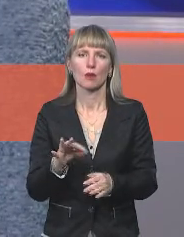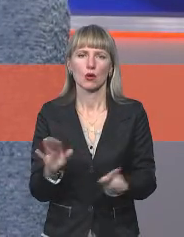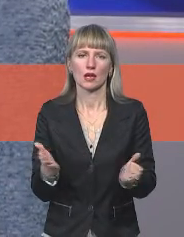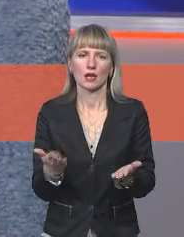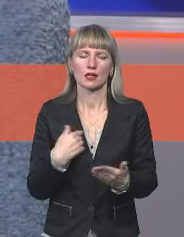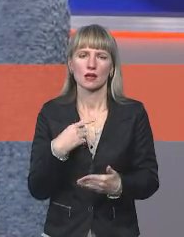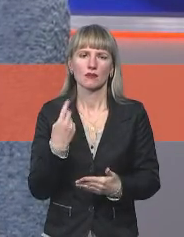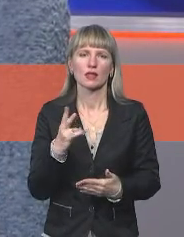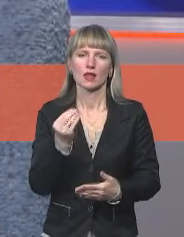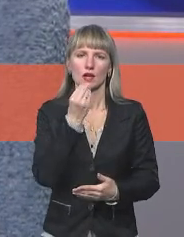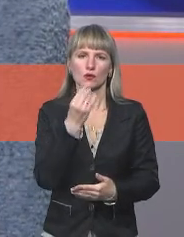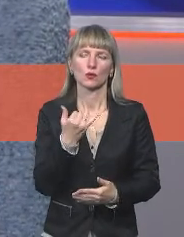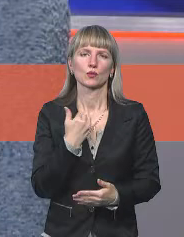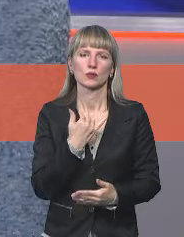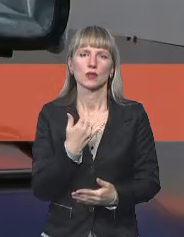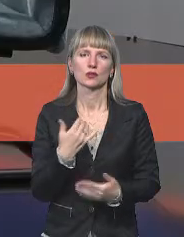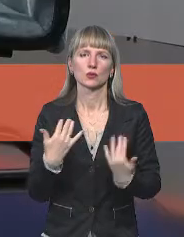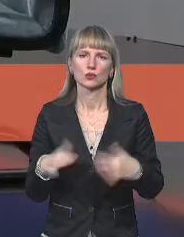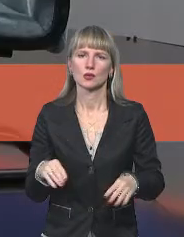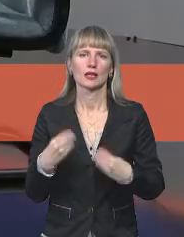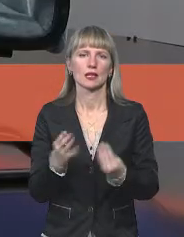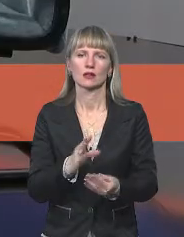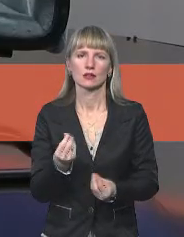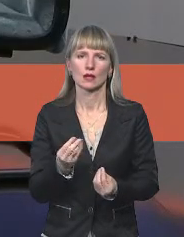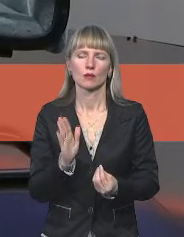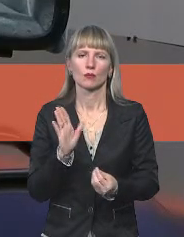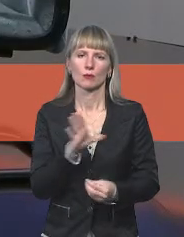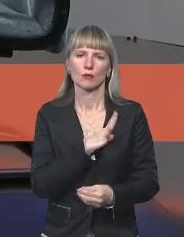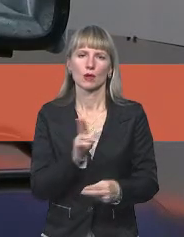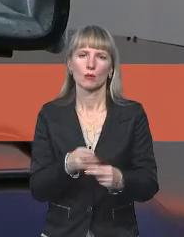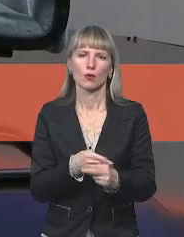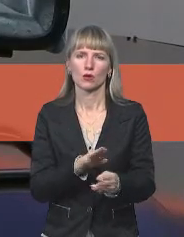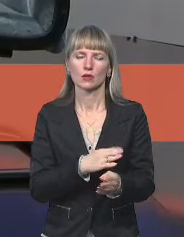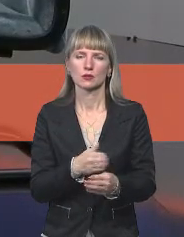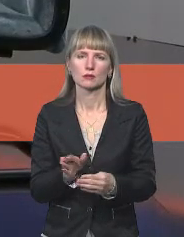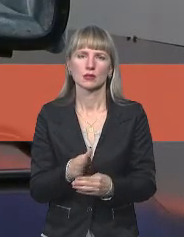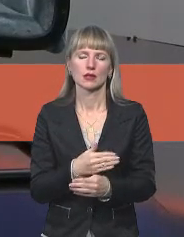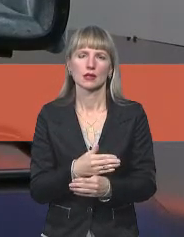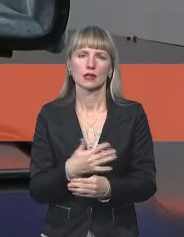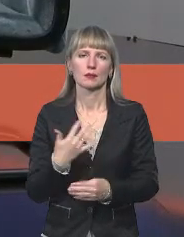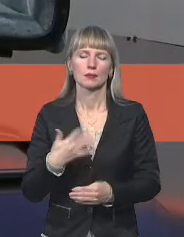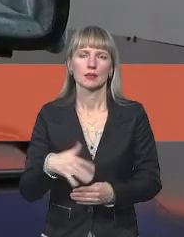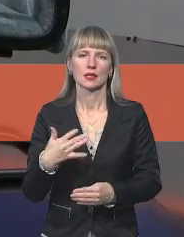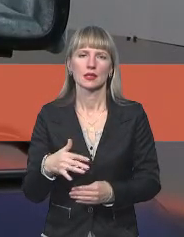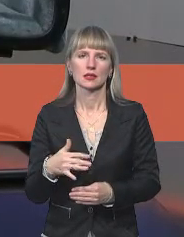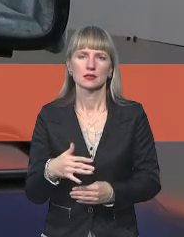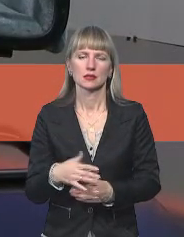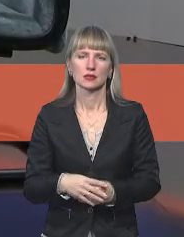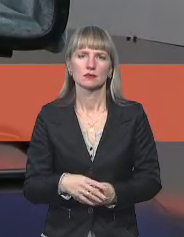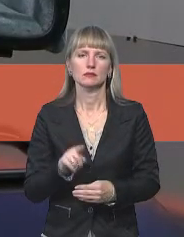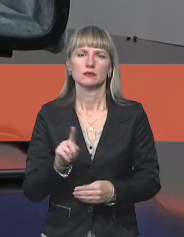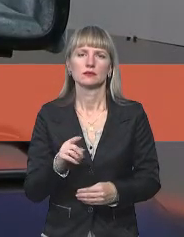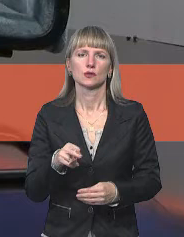який, ну, був зроблений. Наразі на харчування у нас вже не виділяється, кошти були перерозподілені. Ну, 50, це 17-й рік, ну, те, що